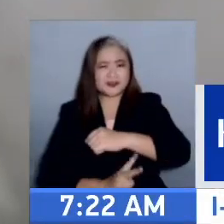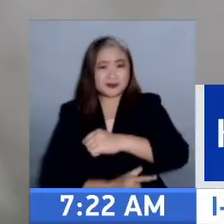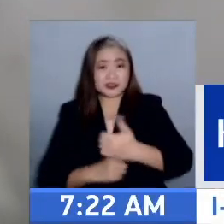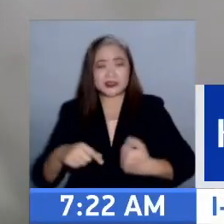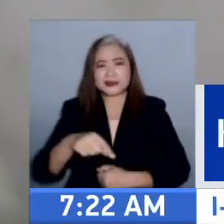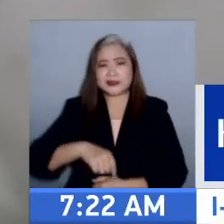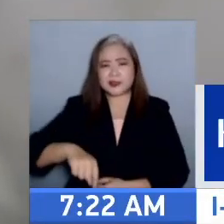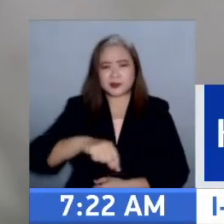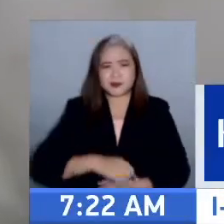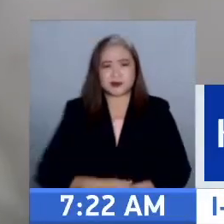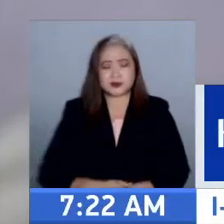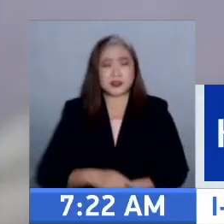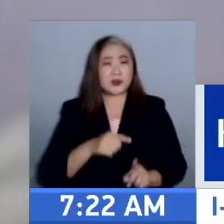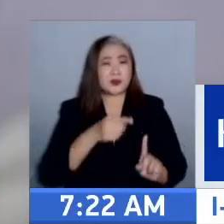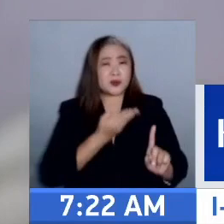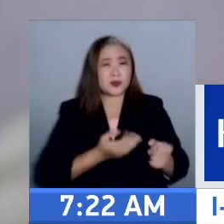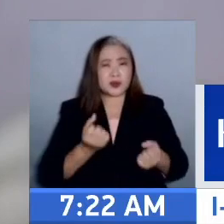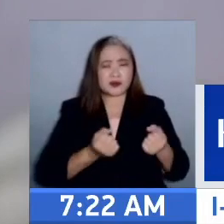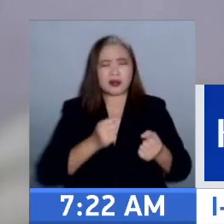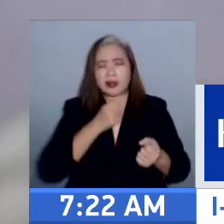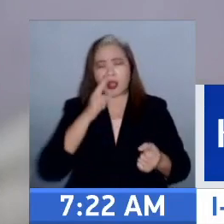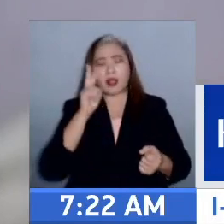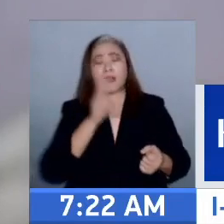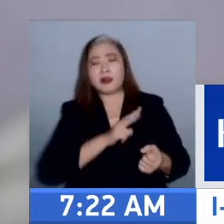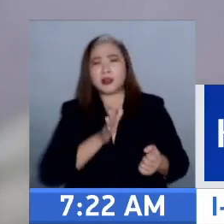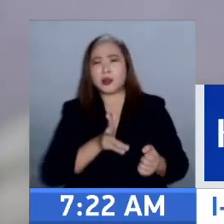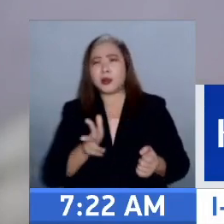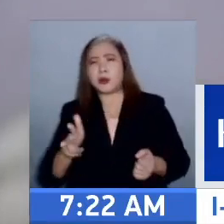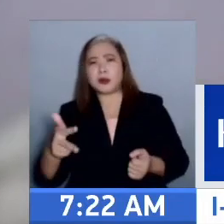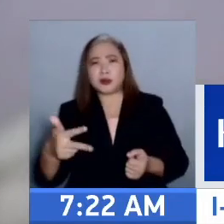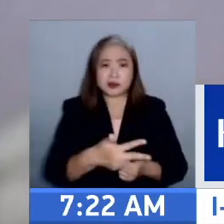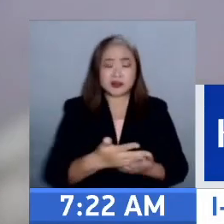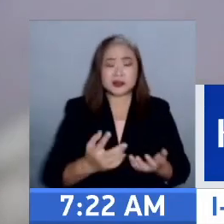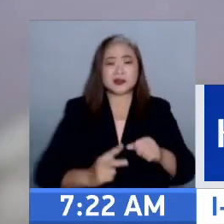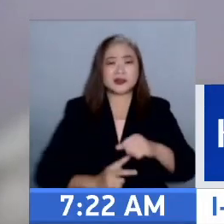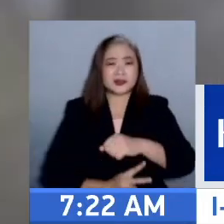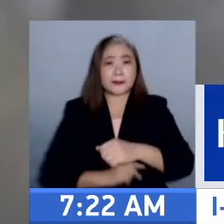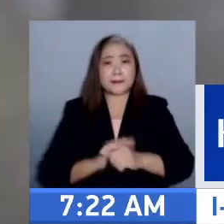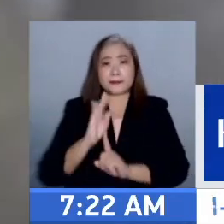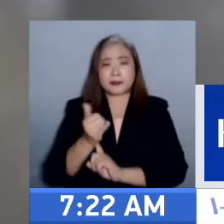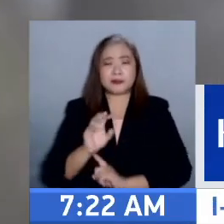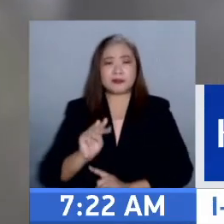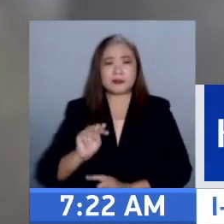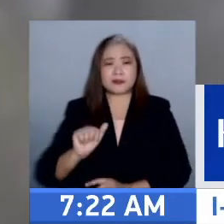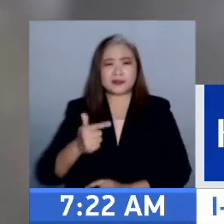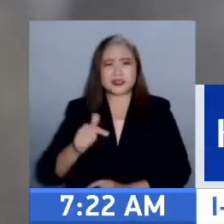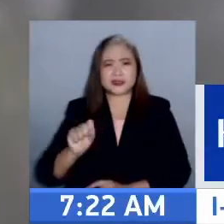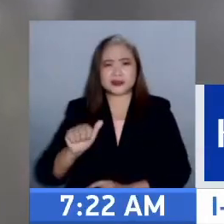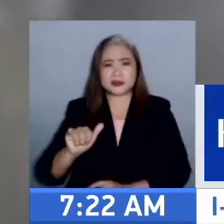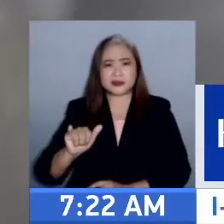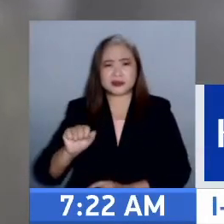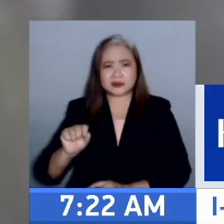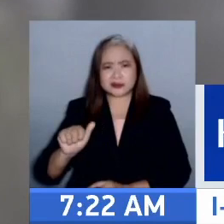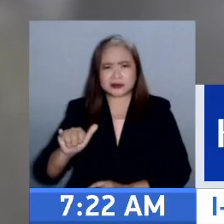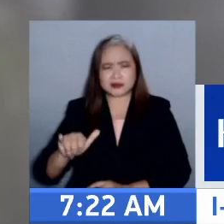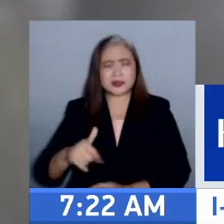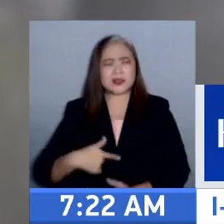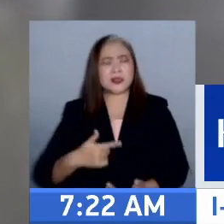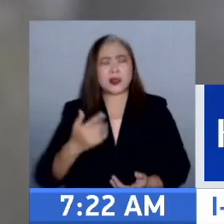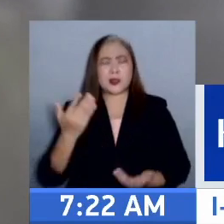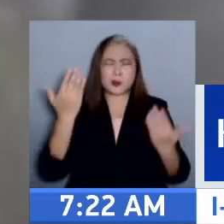ang palikundaan sa bahagi ng tulay sa barangay Magsaysay. Bukod sa madilim, mabilis din daw ang kanyang